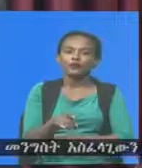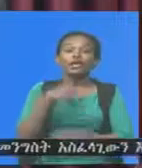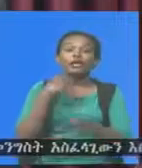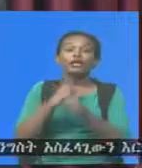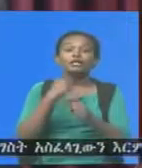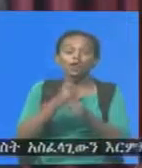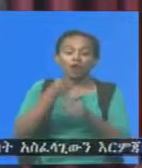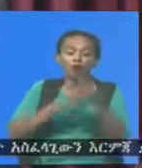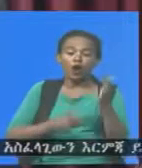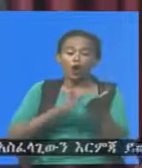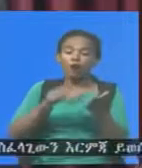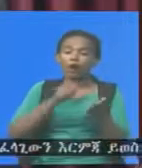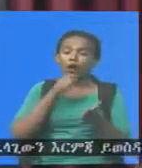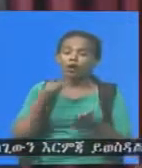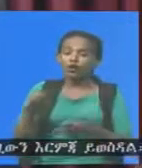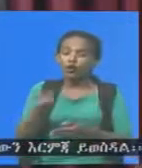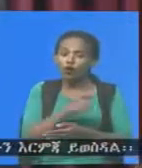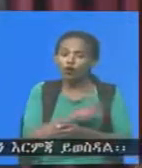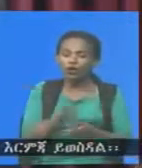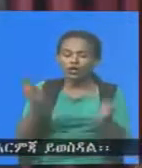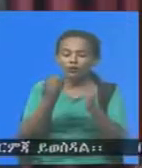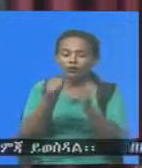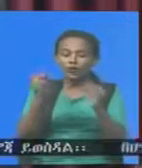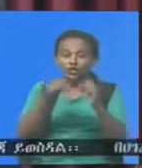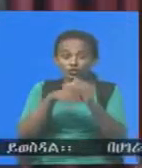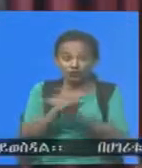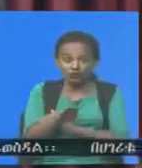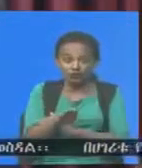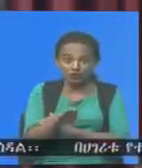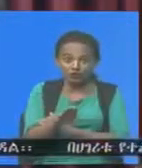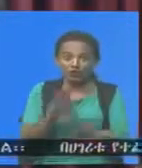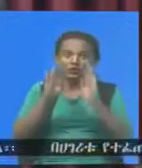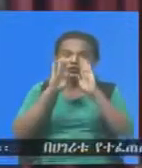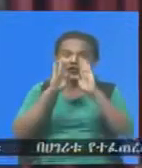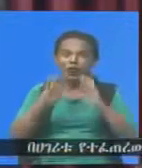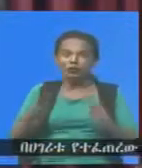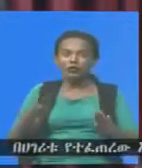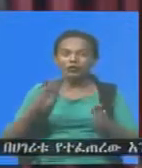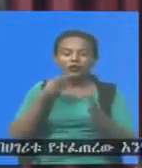ዋጋ ማንከፍል ከሆነ በግጭት ውስጥ ሰላም ማረጋጋት